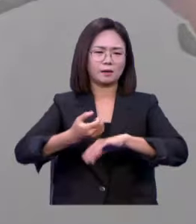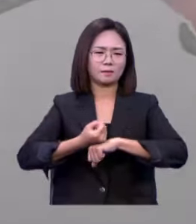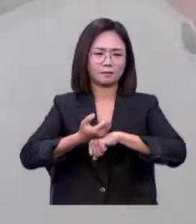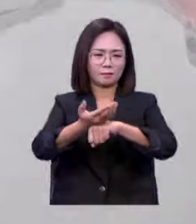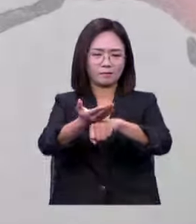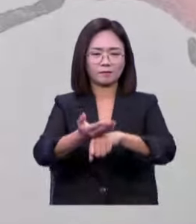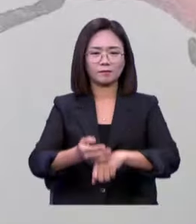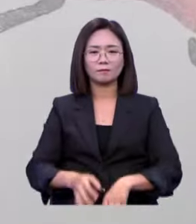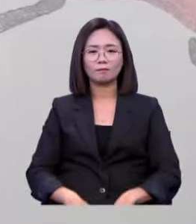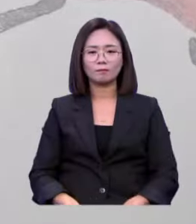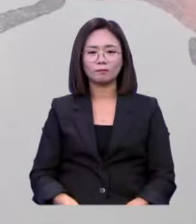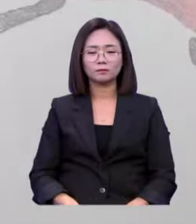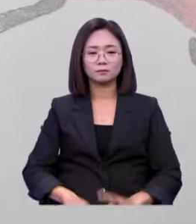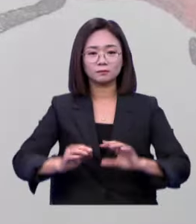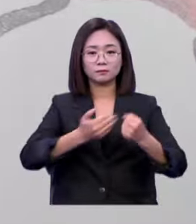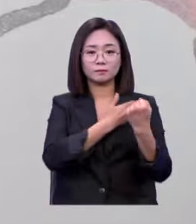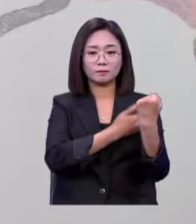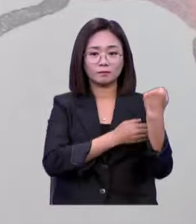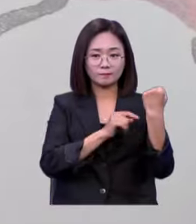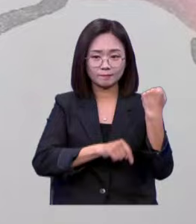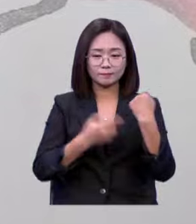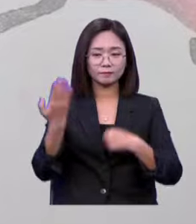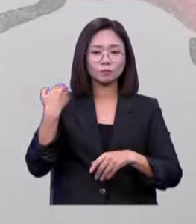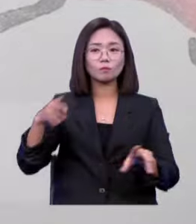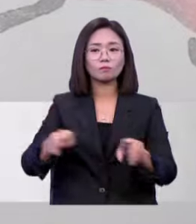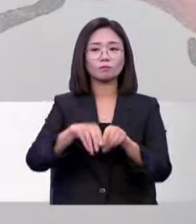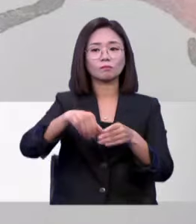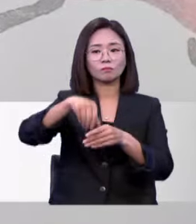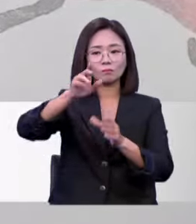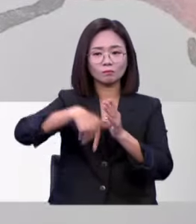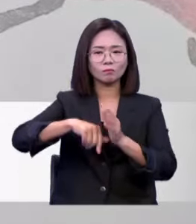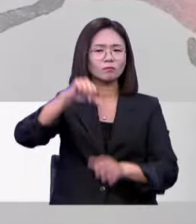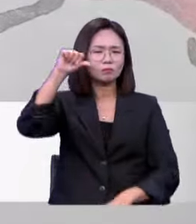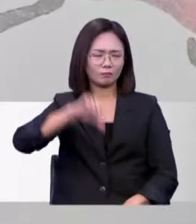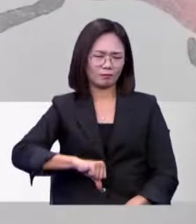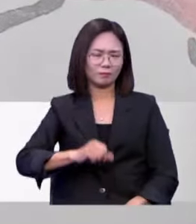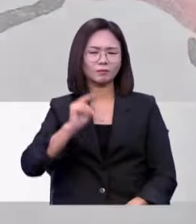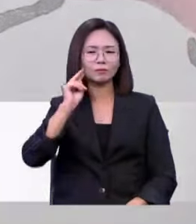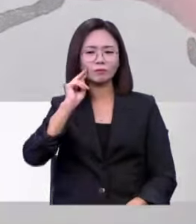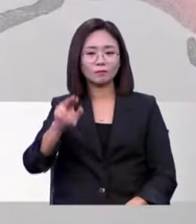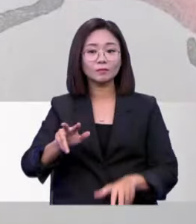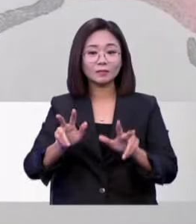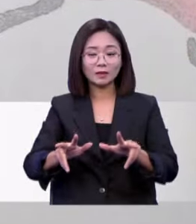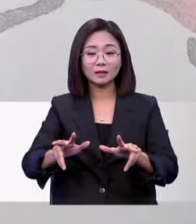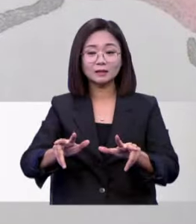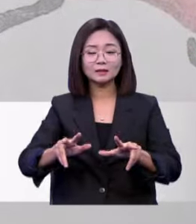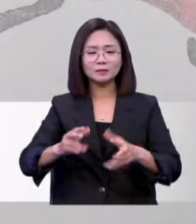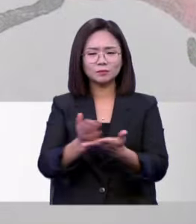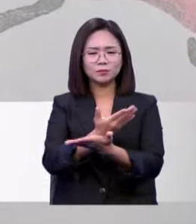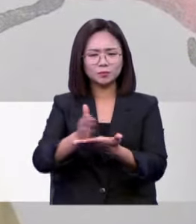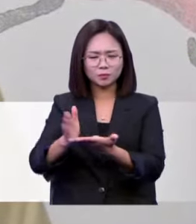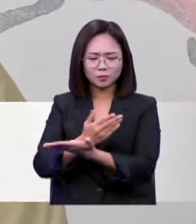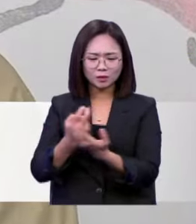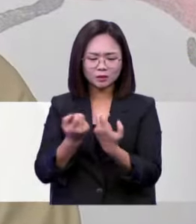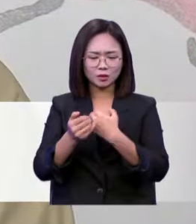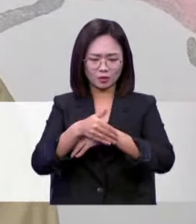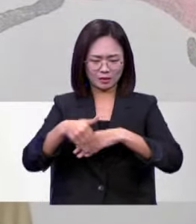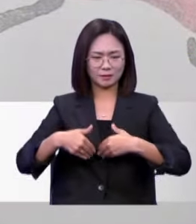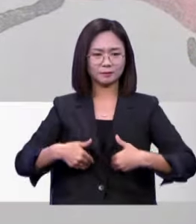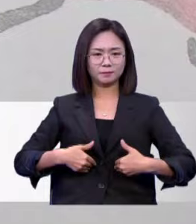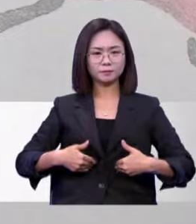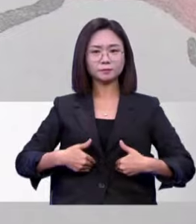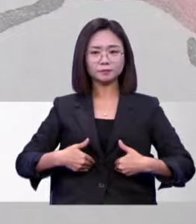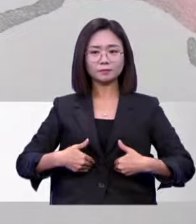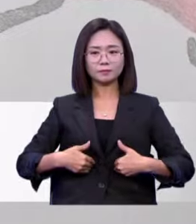나타냈습니다. 국민의힘은 지난번 총선에서 너무 참패했습니다. 인원의 재배치 같은 것은 전략적으로 고려할 수밖에 없는